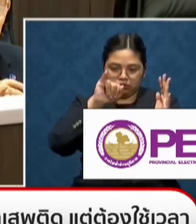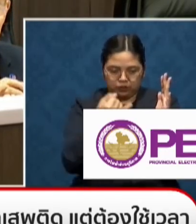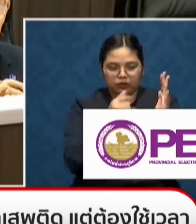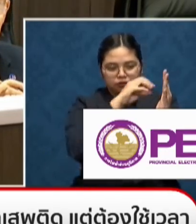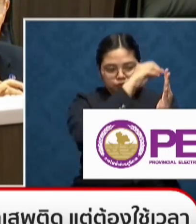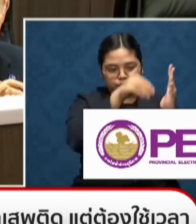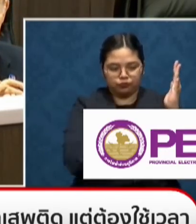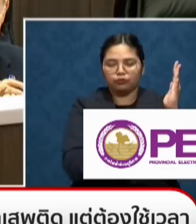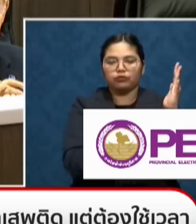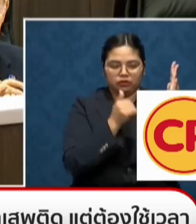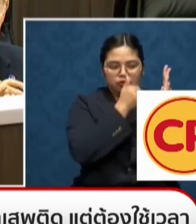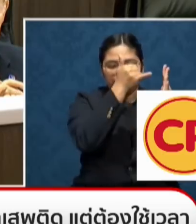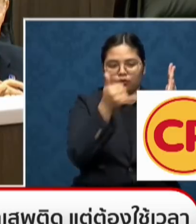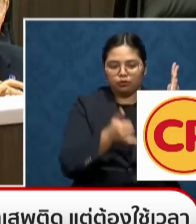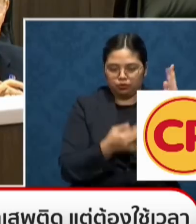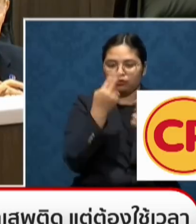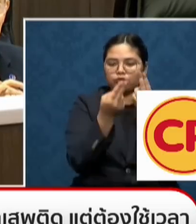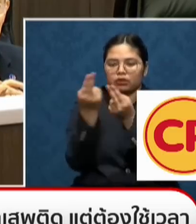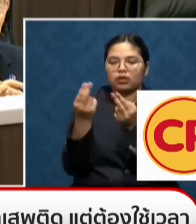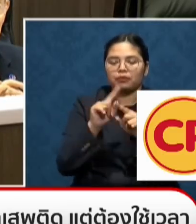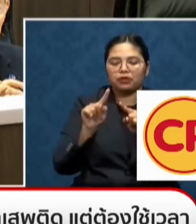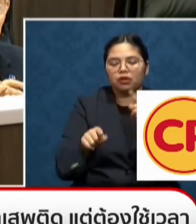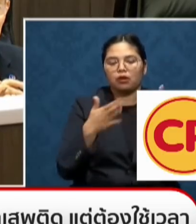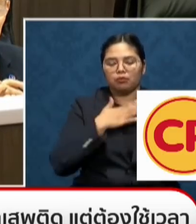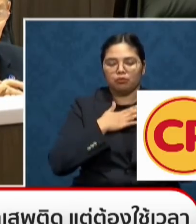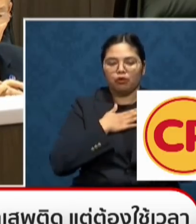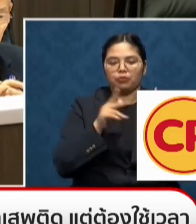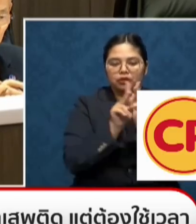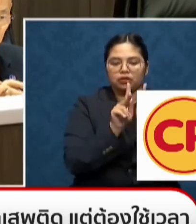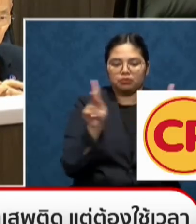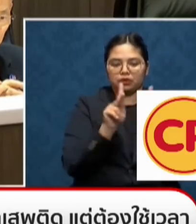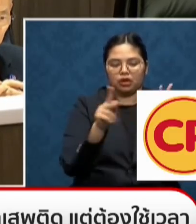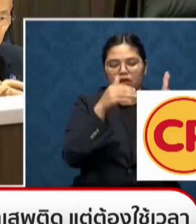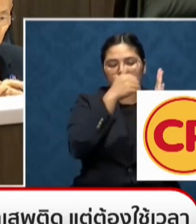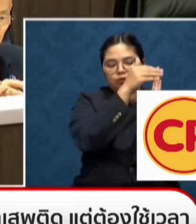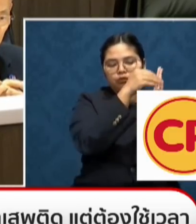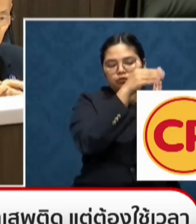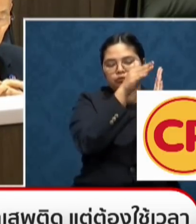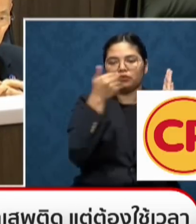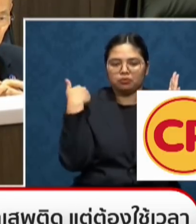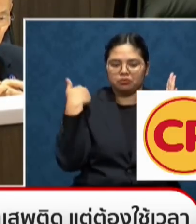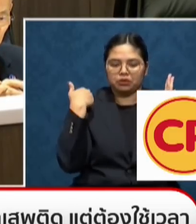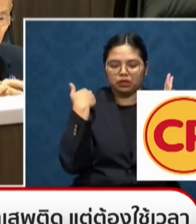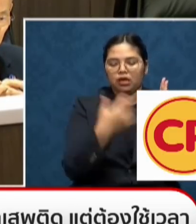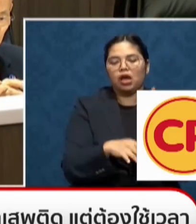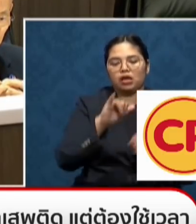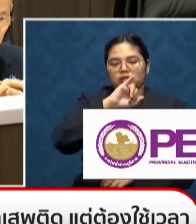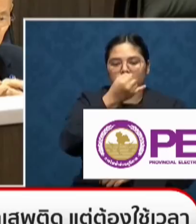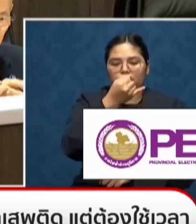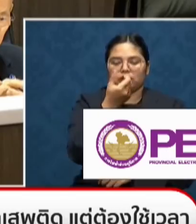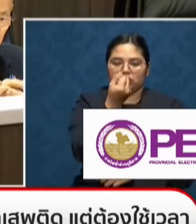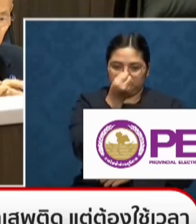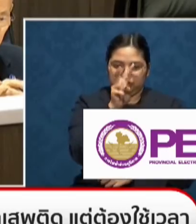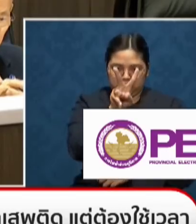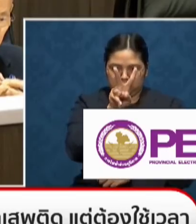พูดถึงเรื่องของกรอบระยะเวลาการแก้ไขปัญหายาเสพติดที่มีการวางกรอบระยะสั้นระยะกลางระยะยาวเอาไว้เพื่อที่จะท